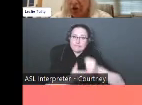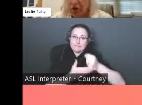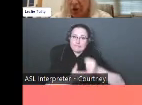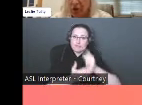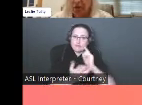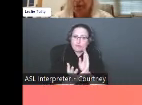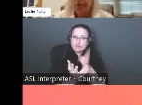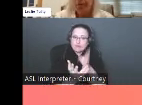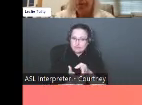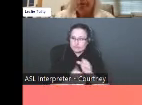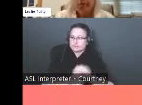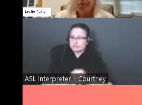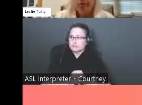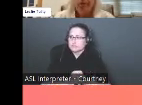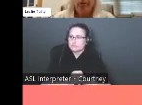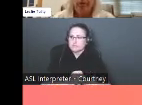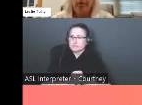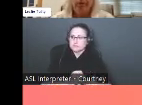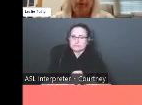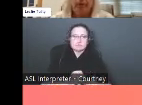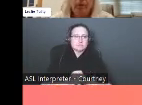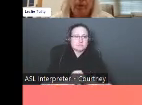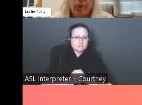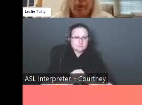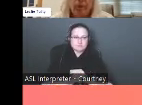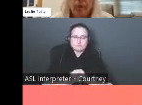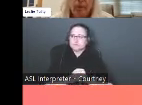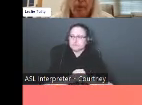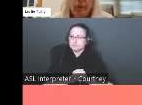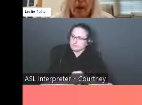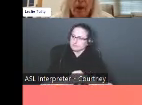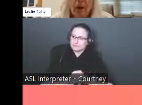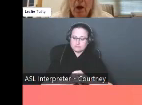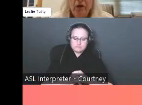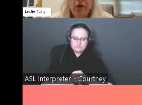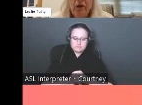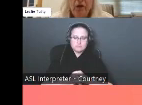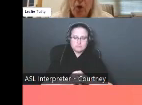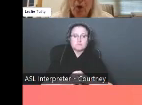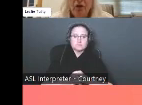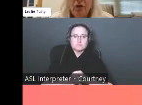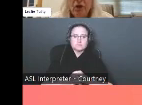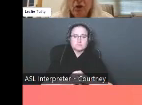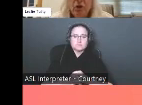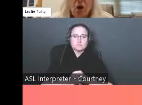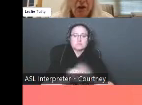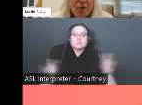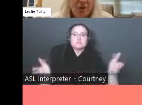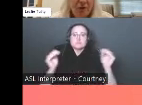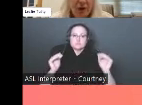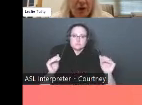offrent des interventions de thérapie cognitive pour les femmes qui ont été violentées.